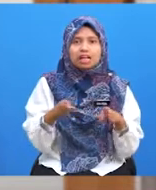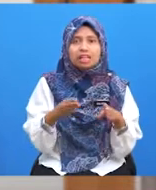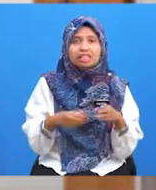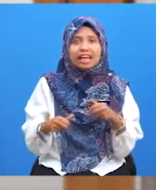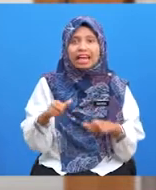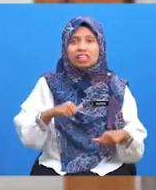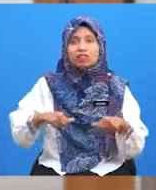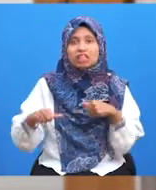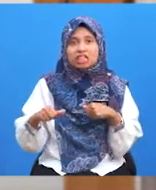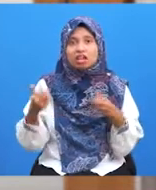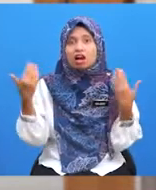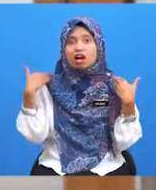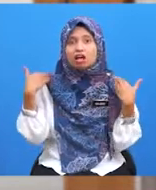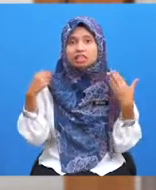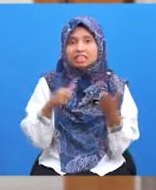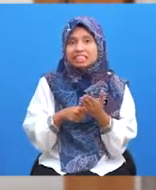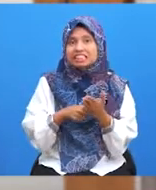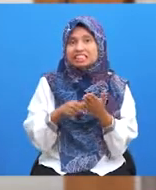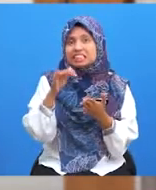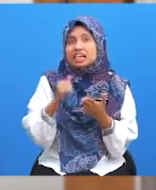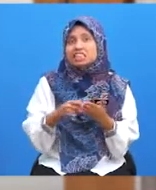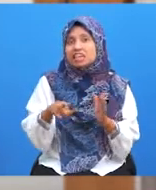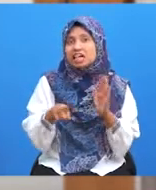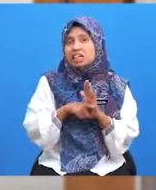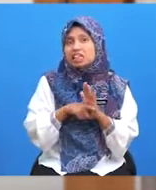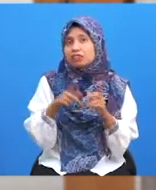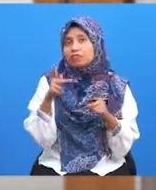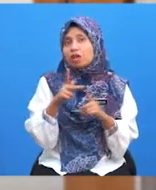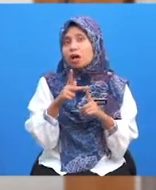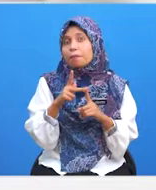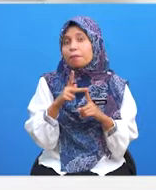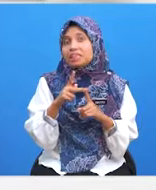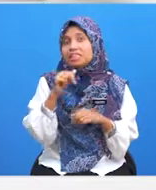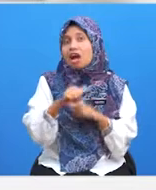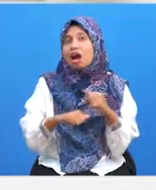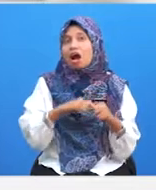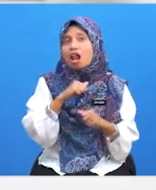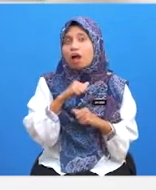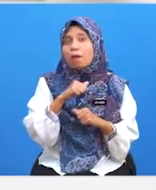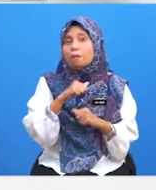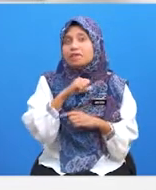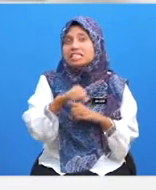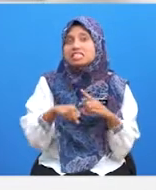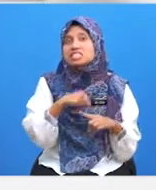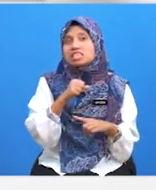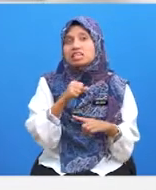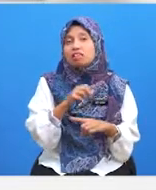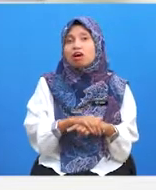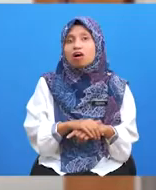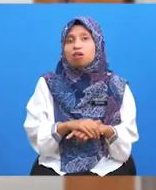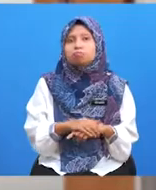mereka wujud kesan yang negatif kepada alam sekitar seperti pencemaran air dan udara